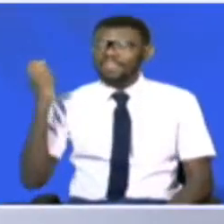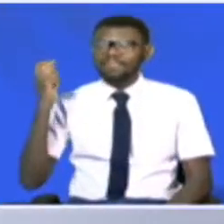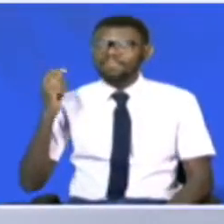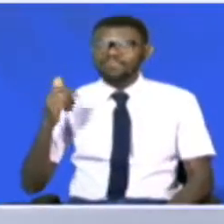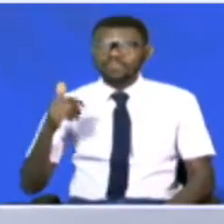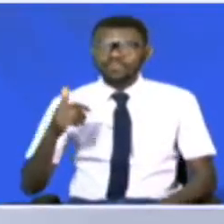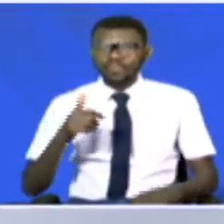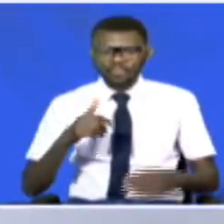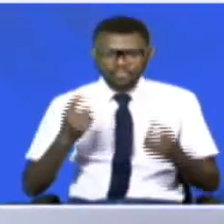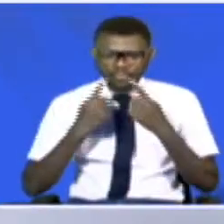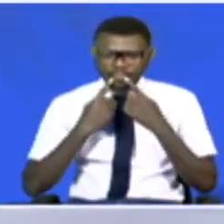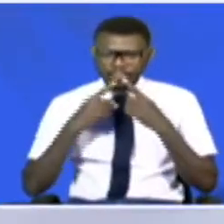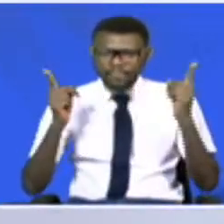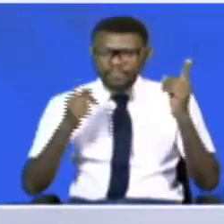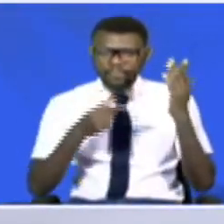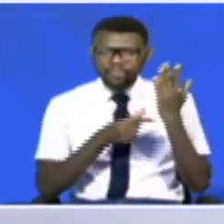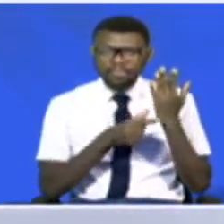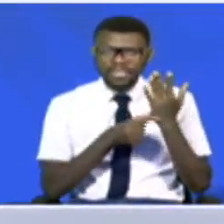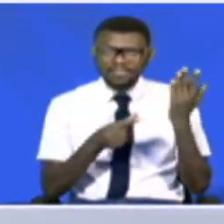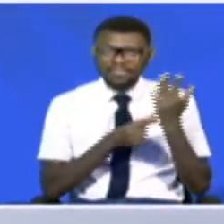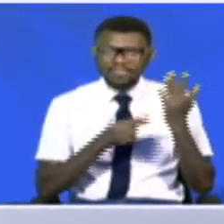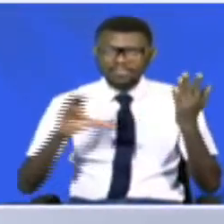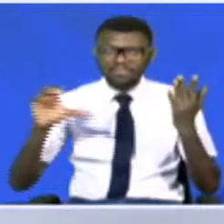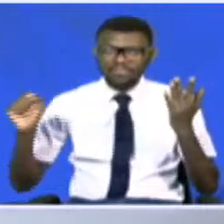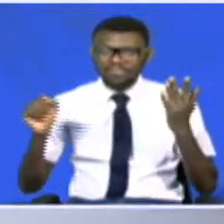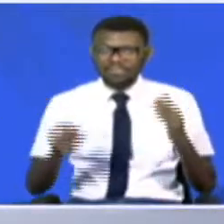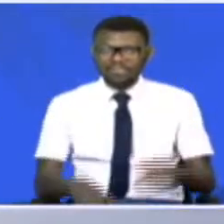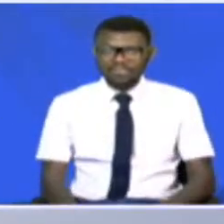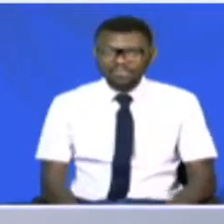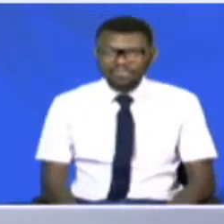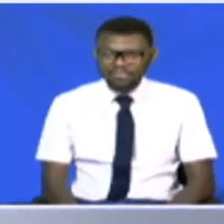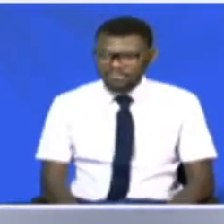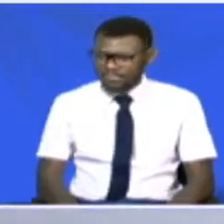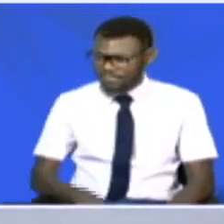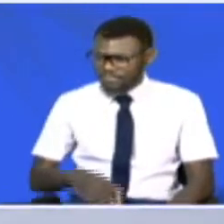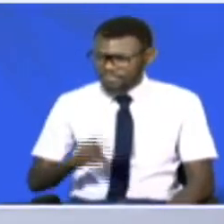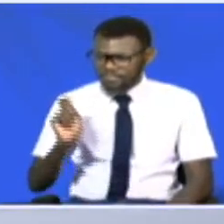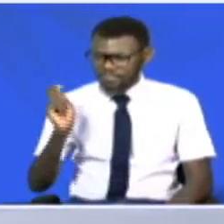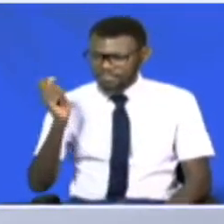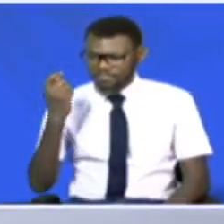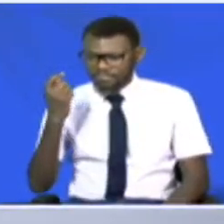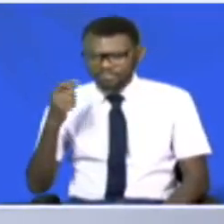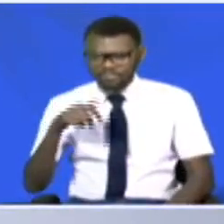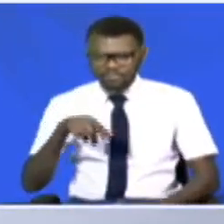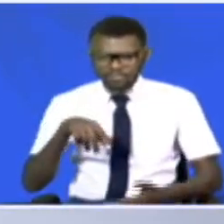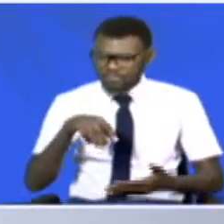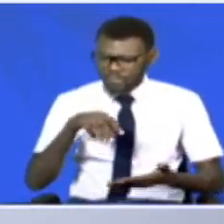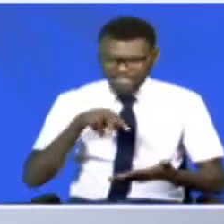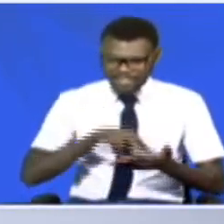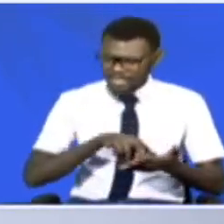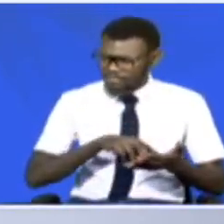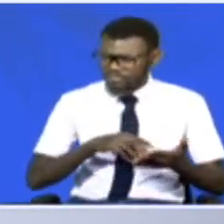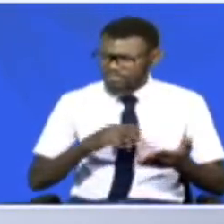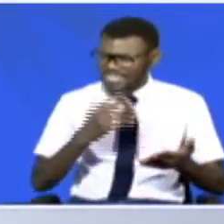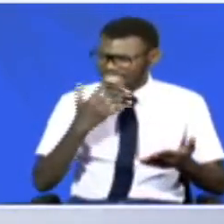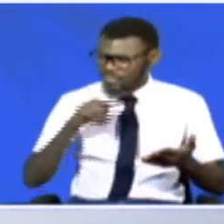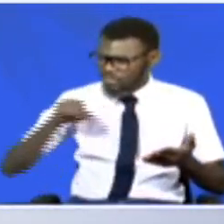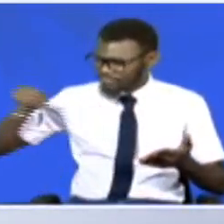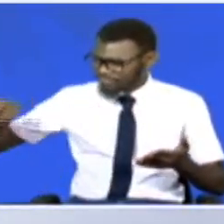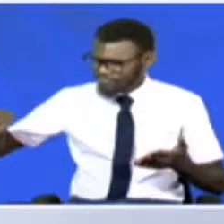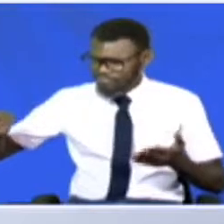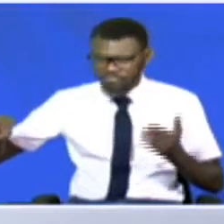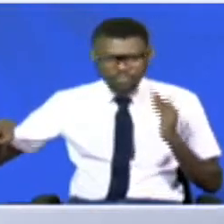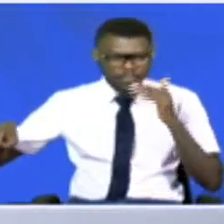mawaziri. Alikuwa anasimama katikati, pande anasimama Saja Mudabadi, pande anasimama Kashamba. Na rais